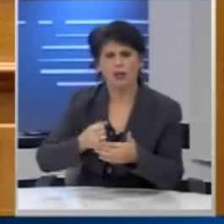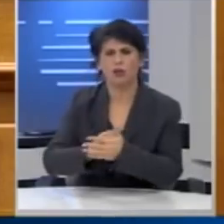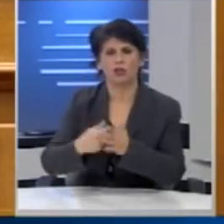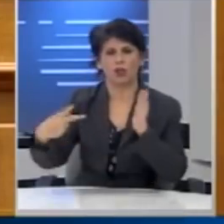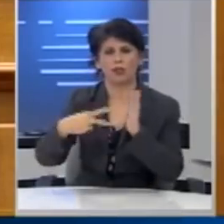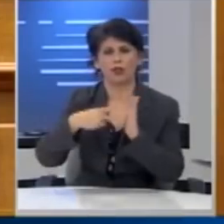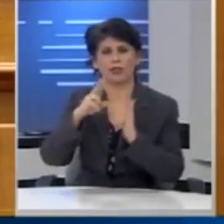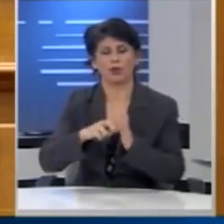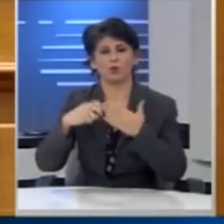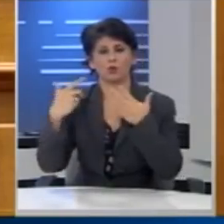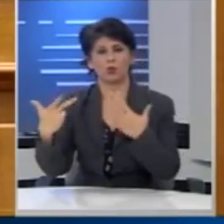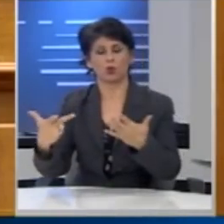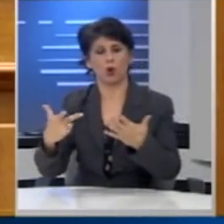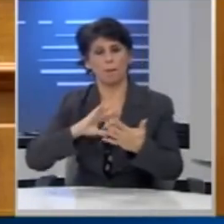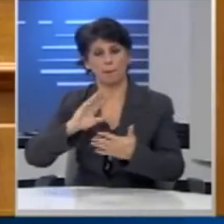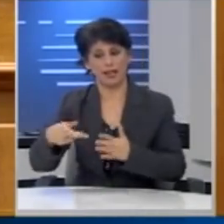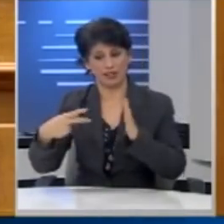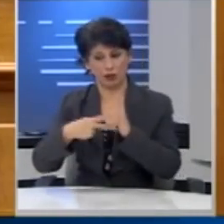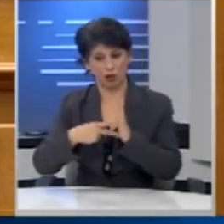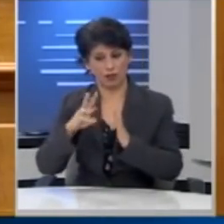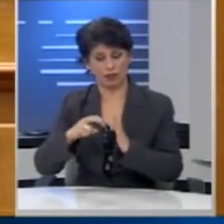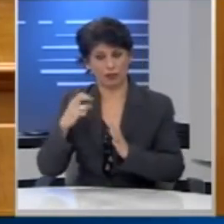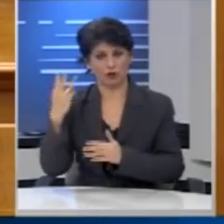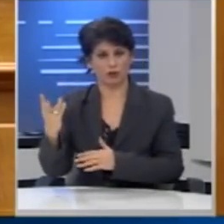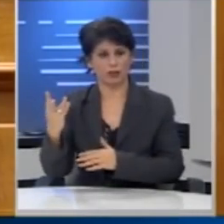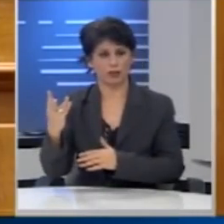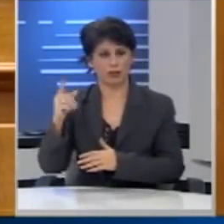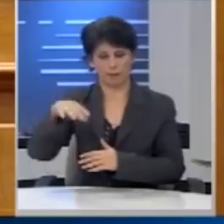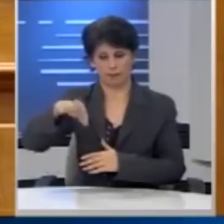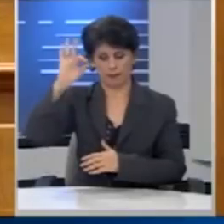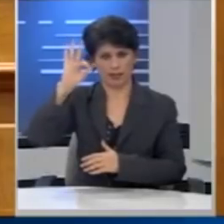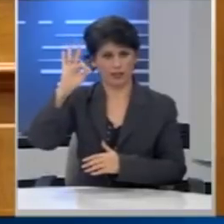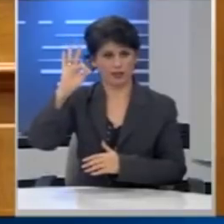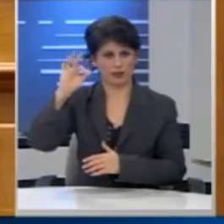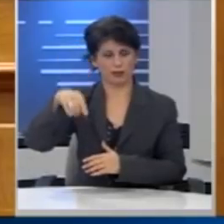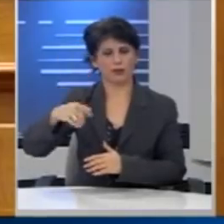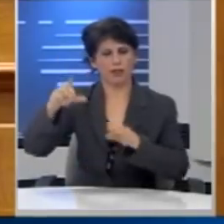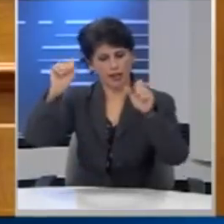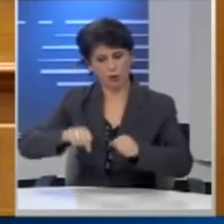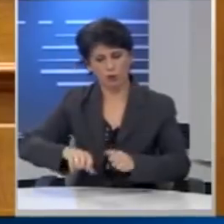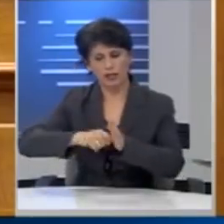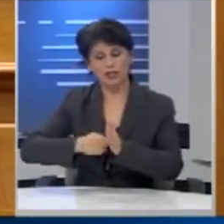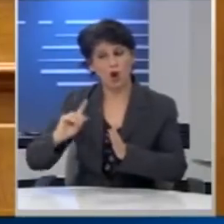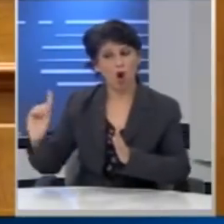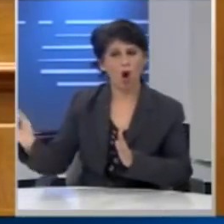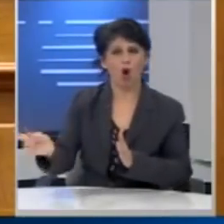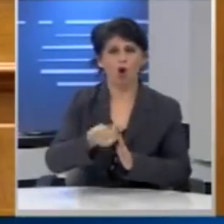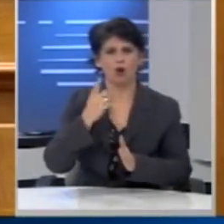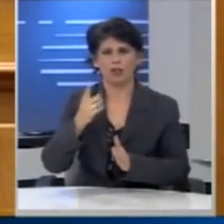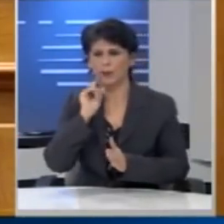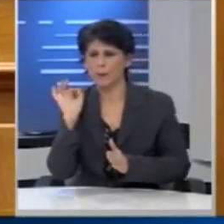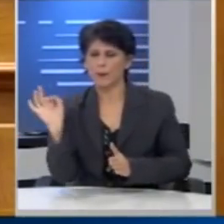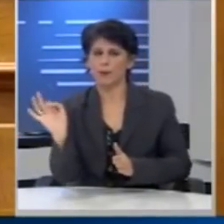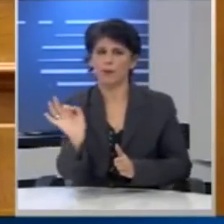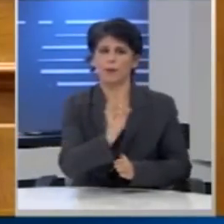2028. Μέχρι το 2023, με εξαίρεση την Πτολεμαίδα 5, θα έχουν κλείσει όλες οι